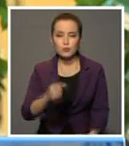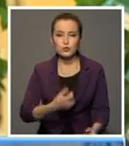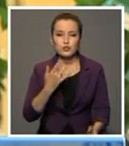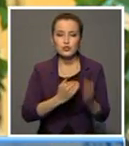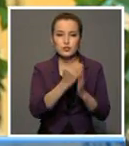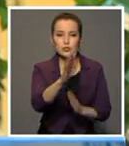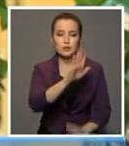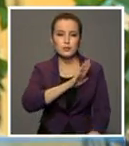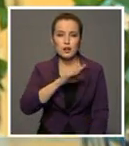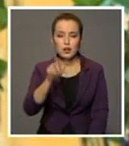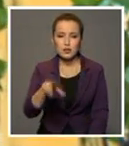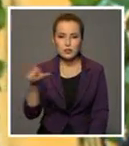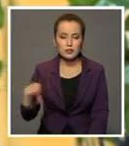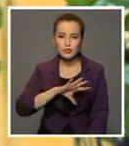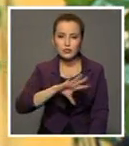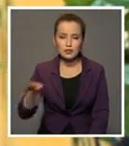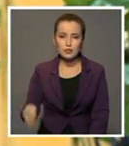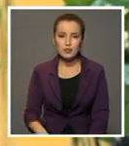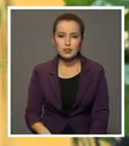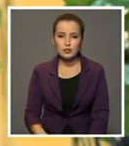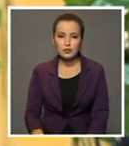азаматтары. Біздің көрегімізді